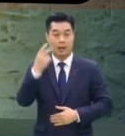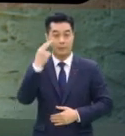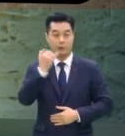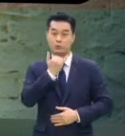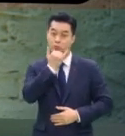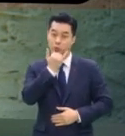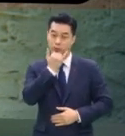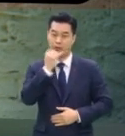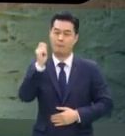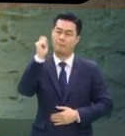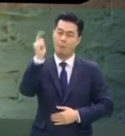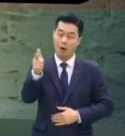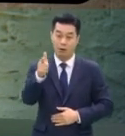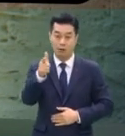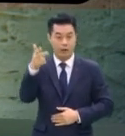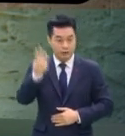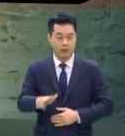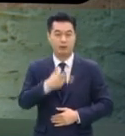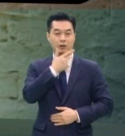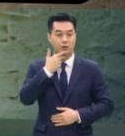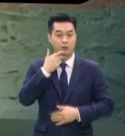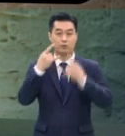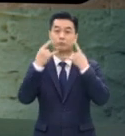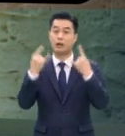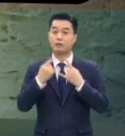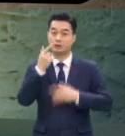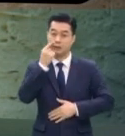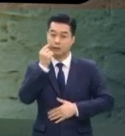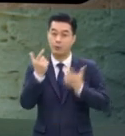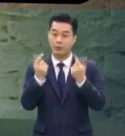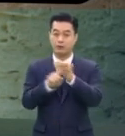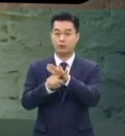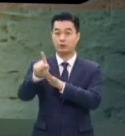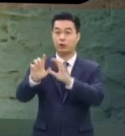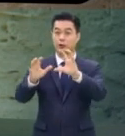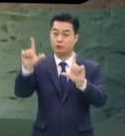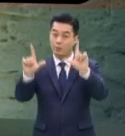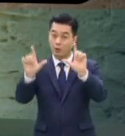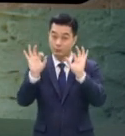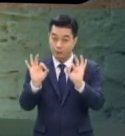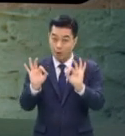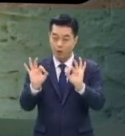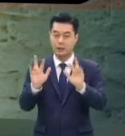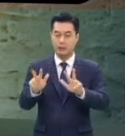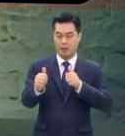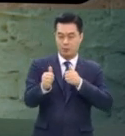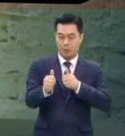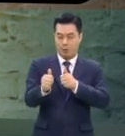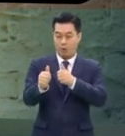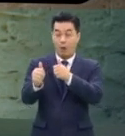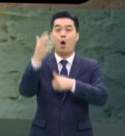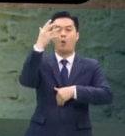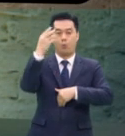독일은 멀리 있지만 영국 프랑스 일본과 같은 선진국들은 이제 추격